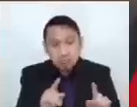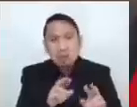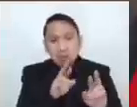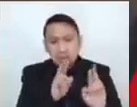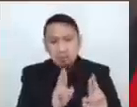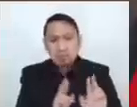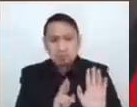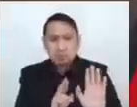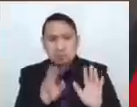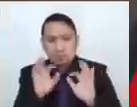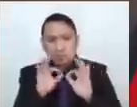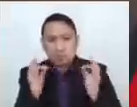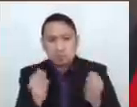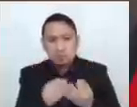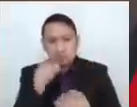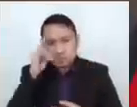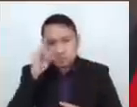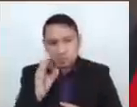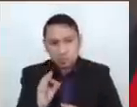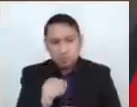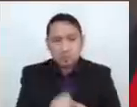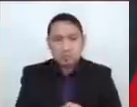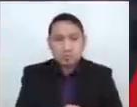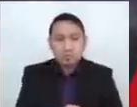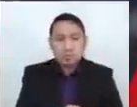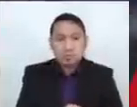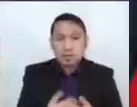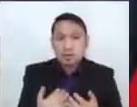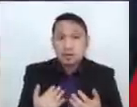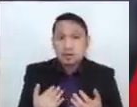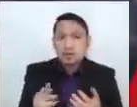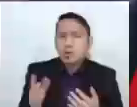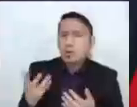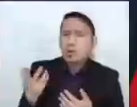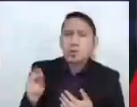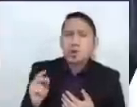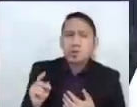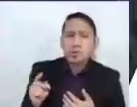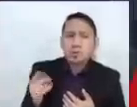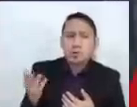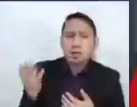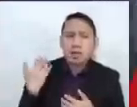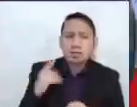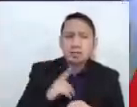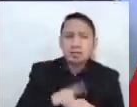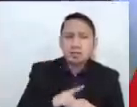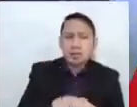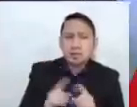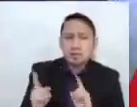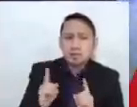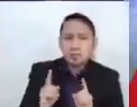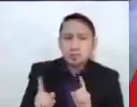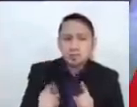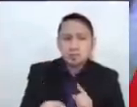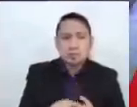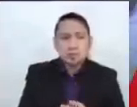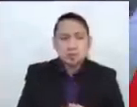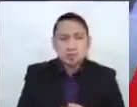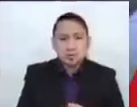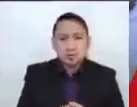oo. So, kailan nyo, anong tatandaan nyo? Kailan kayo huli nagkausap? Kung meron mga matatandaan kang